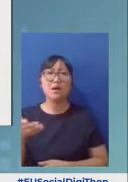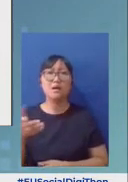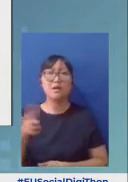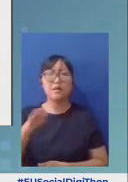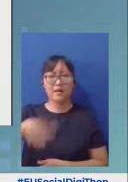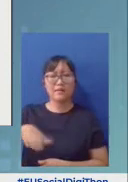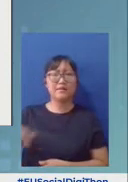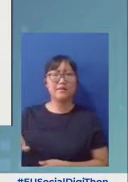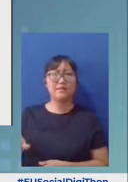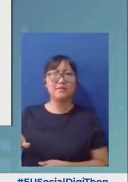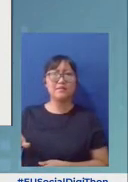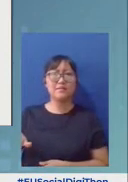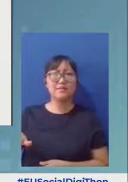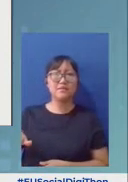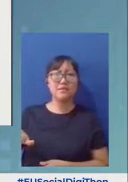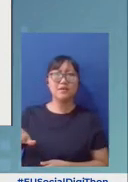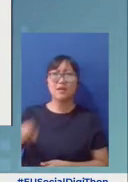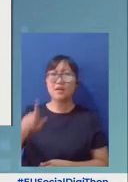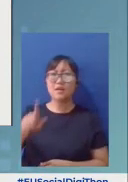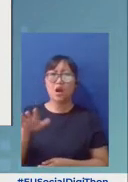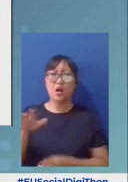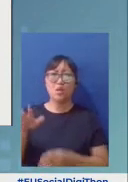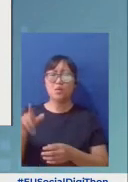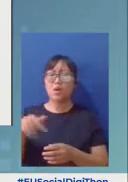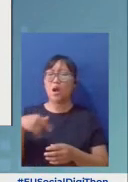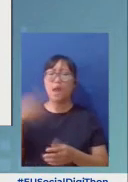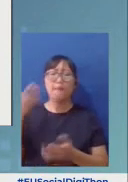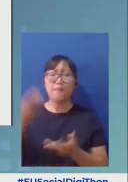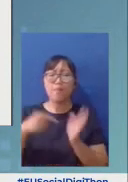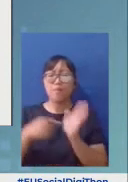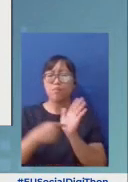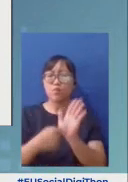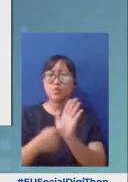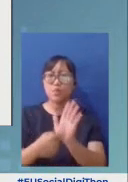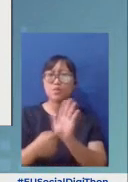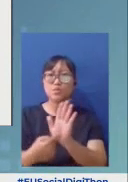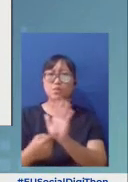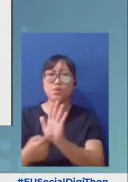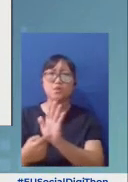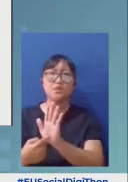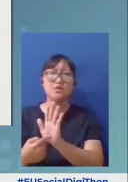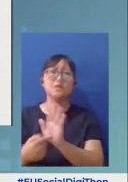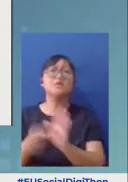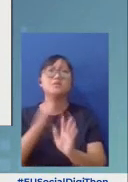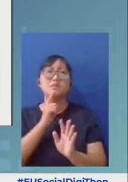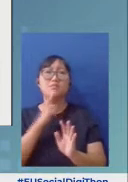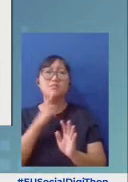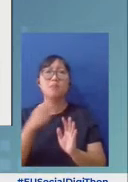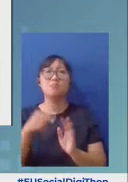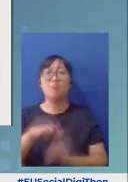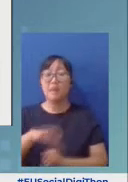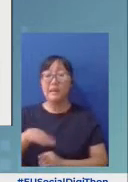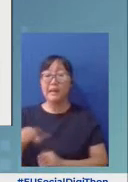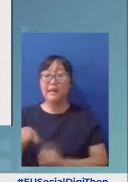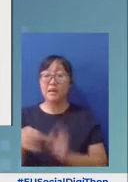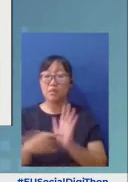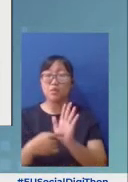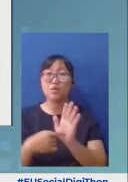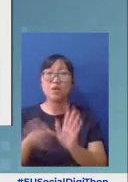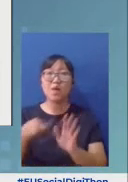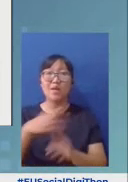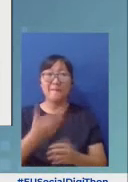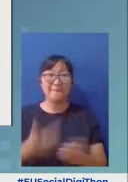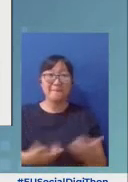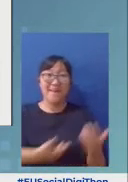sembarangan ditaruh di medsos ya. Itu postingan-postingan anak itu, wah disukai, yang bayi-bayi aja disukai gitu